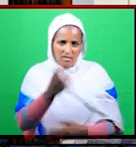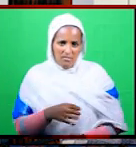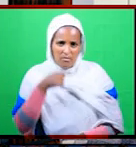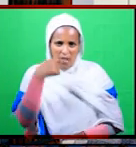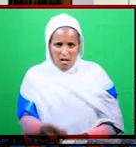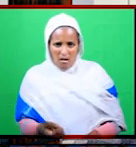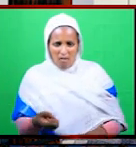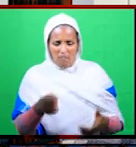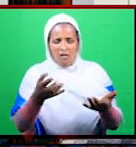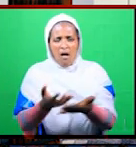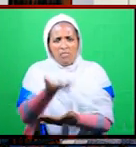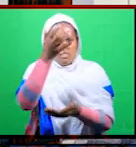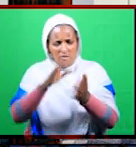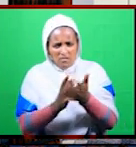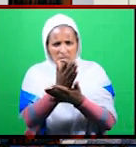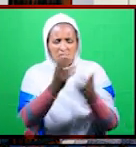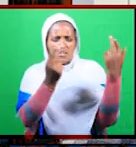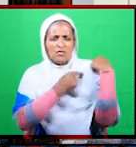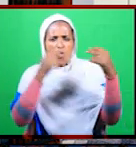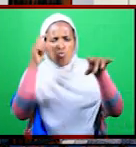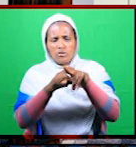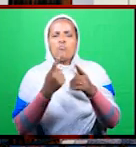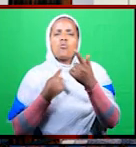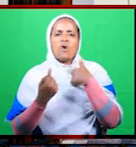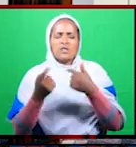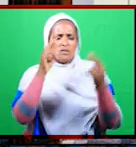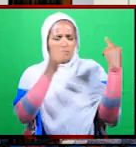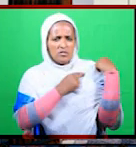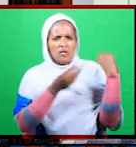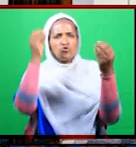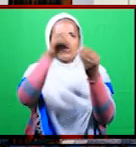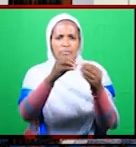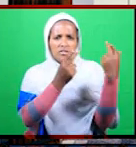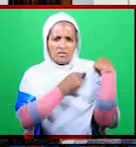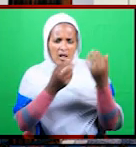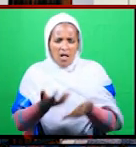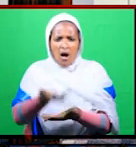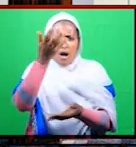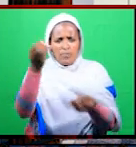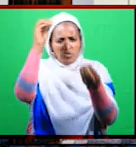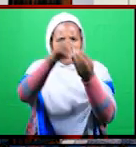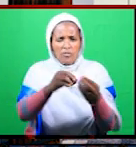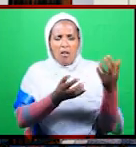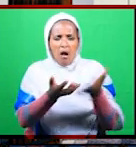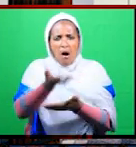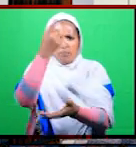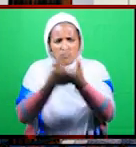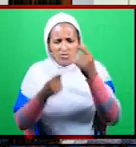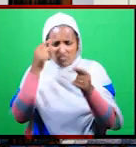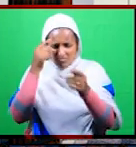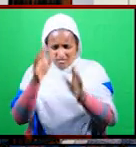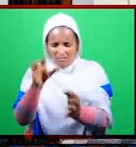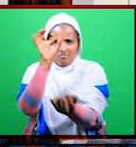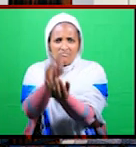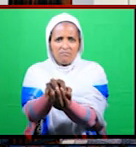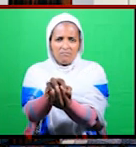ሀብት፣ ሀልዮ መንበርት፣ ለስልጣን ሁልጊዜ መጓጓት፣ በስልጣን ላይ ስልጣን እየጨመሩ ለመሄድ፣ በሀብት ላይ ሀብት እየጨመሩ ለመሄድ ብቻ